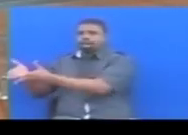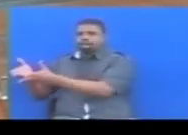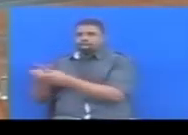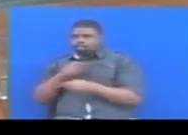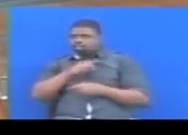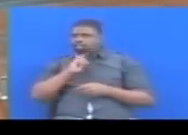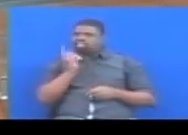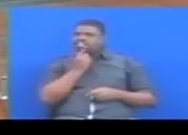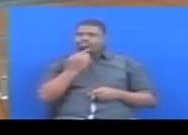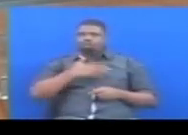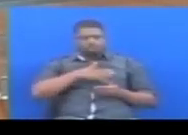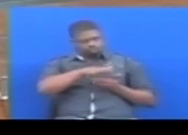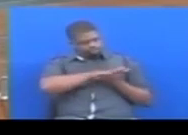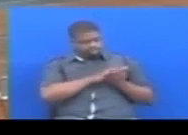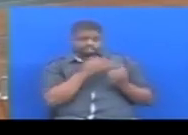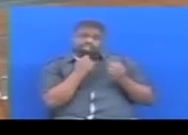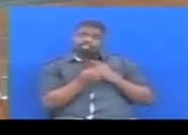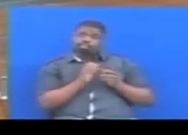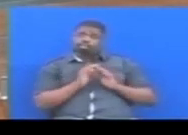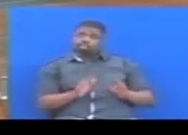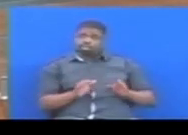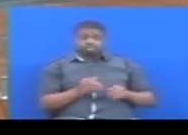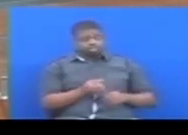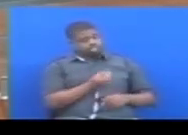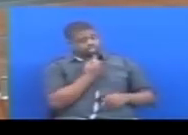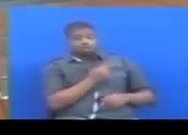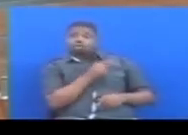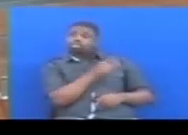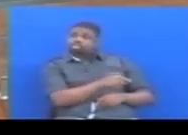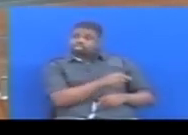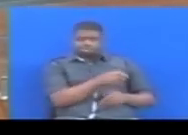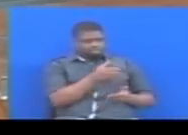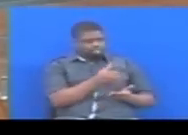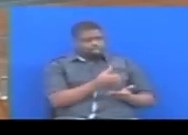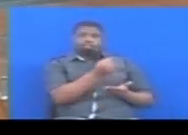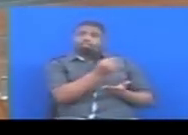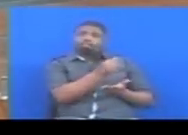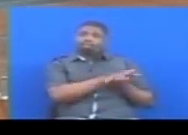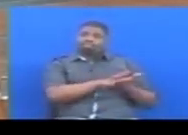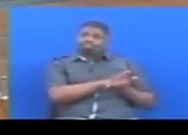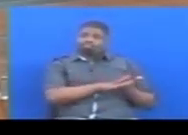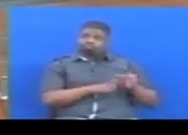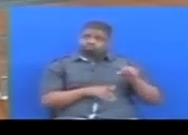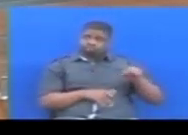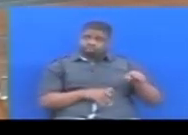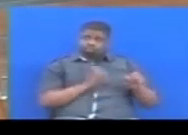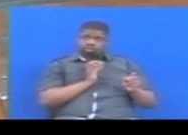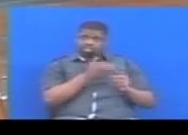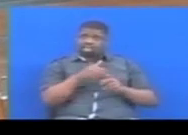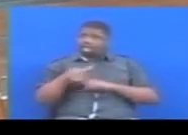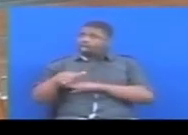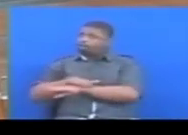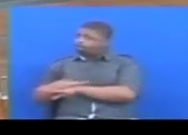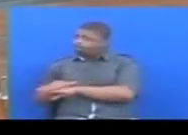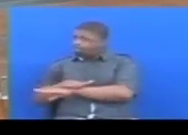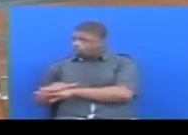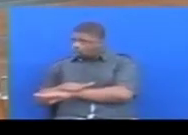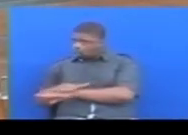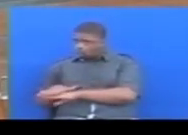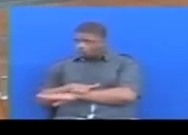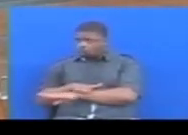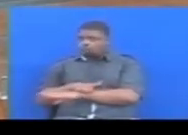awali la msingi, dawa hizi na mafuta haya kwa ajili ya kundi hili la